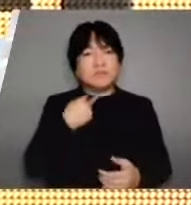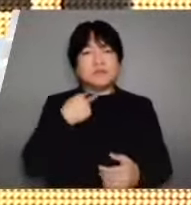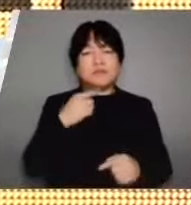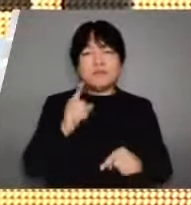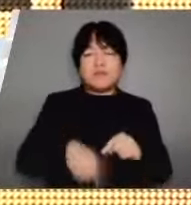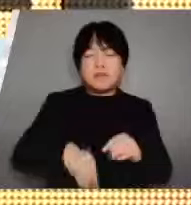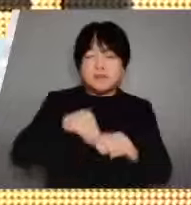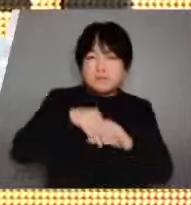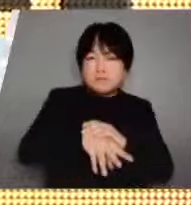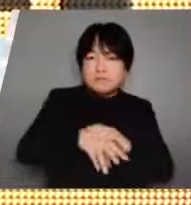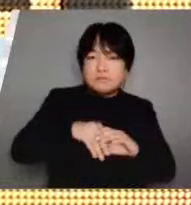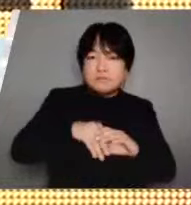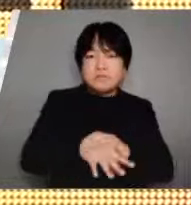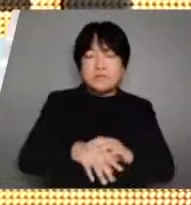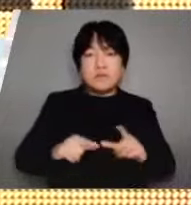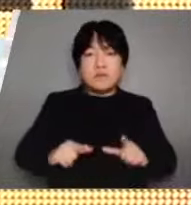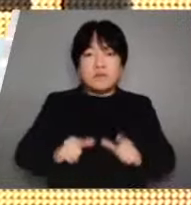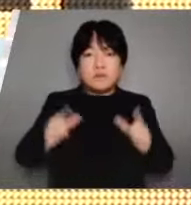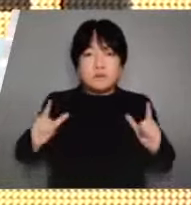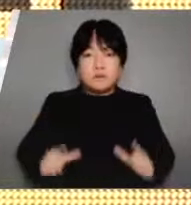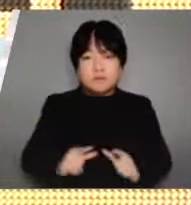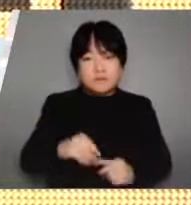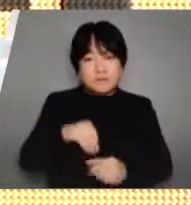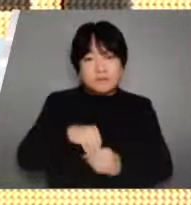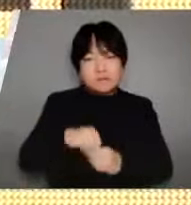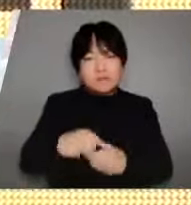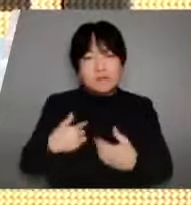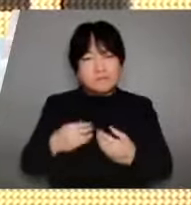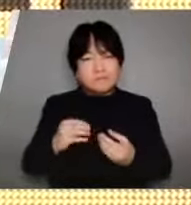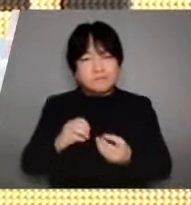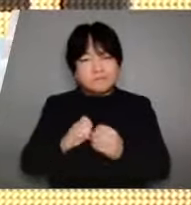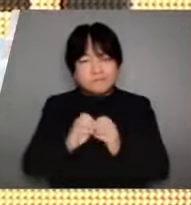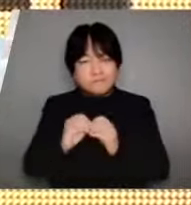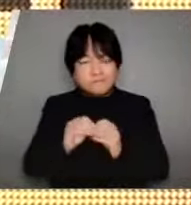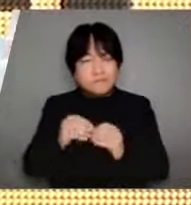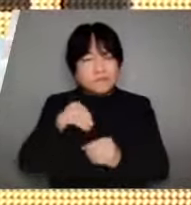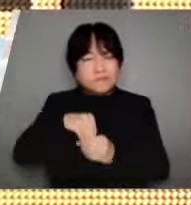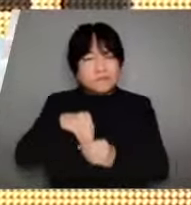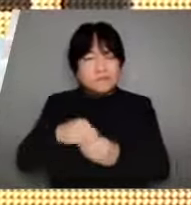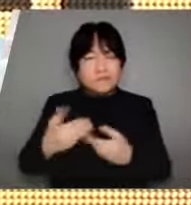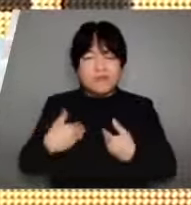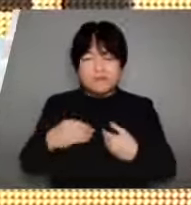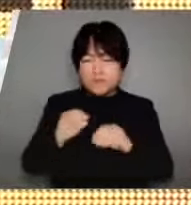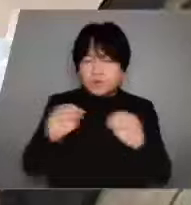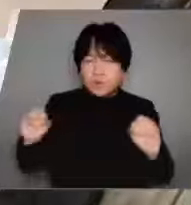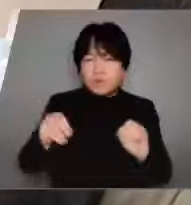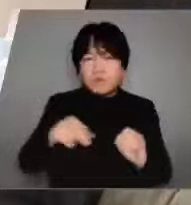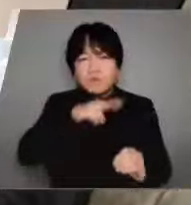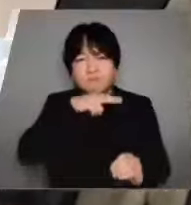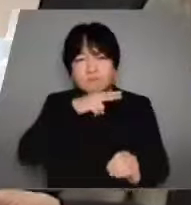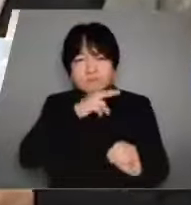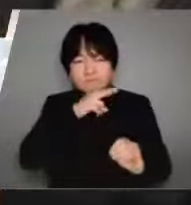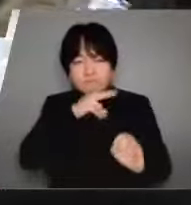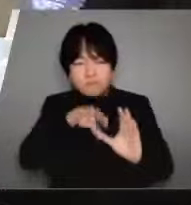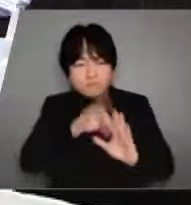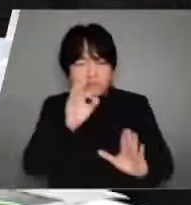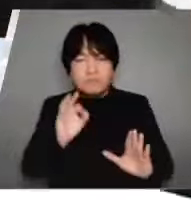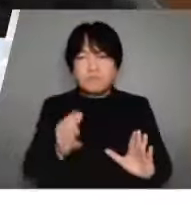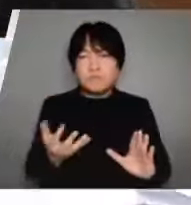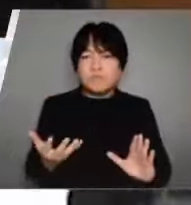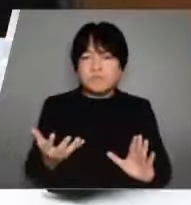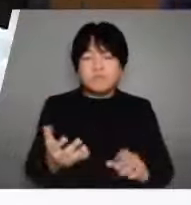na dikit-dikit yung loob ng lungs niya kahit walang mikrobyo na usually infection yung nagpo-cause. Batay pa sa